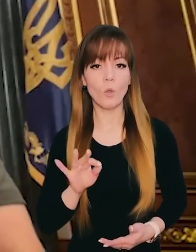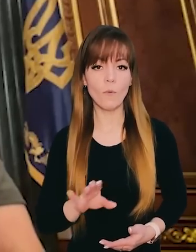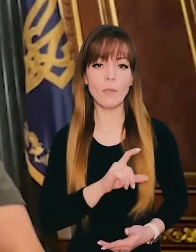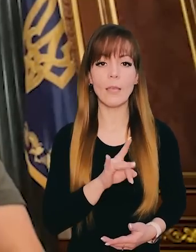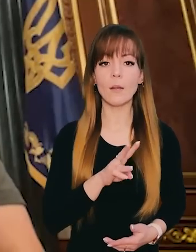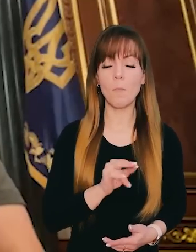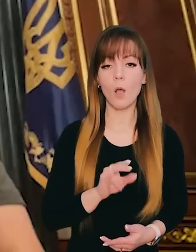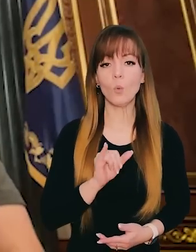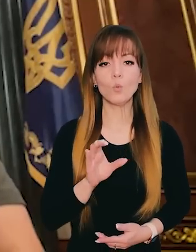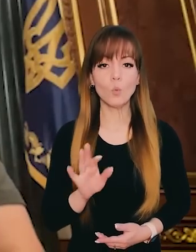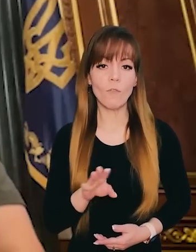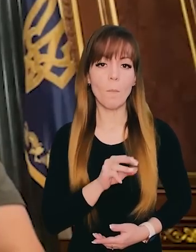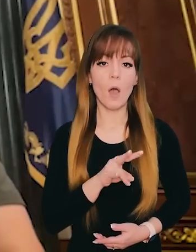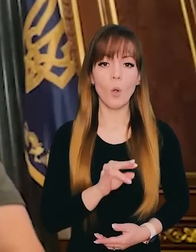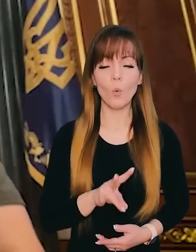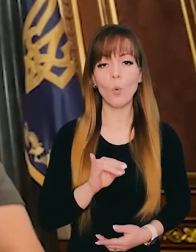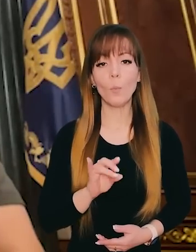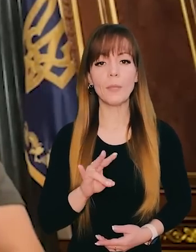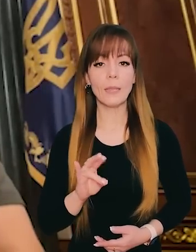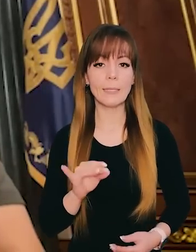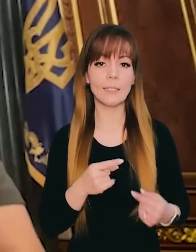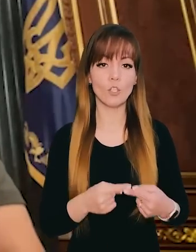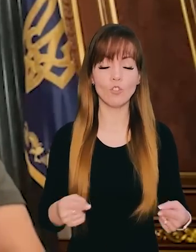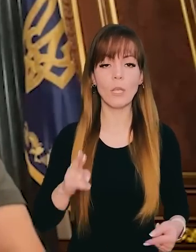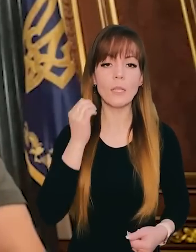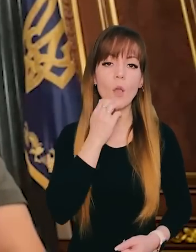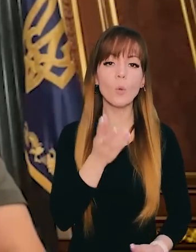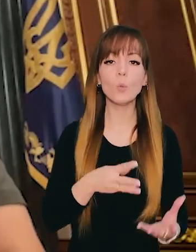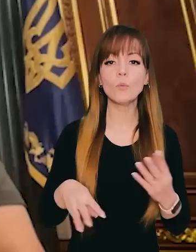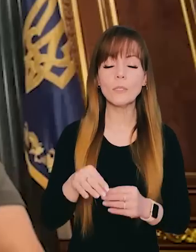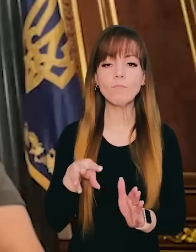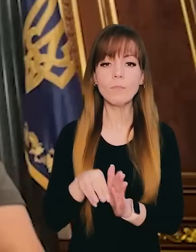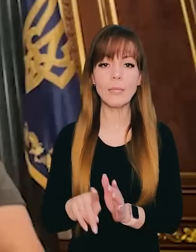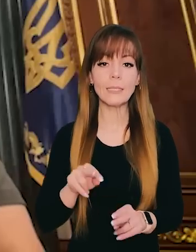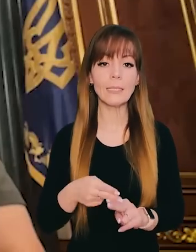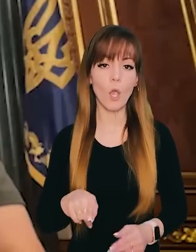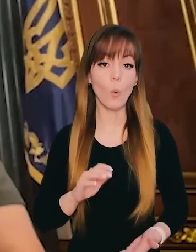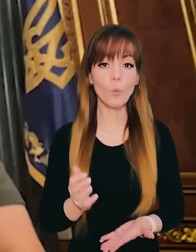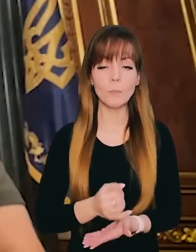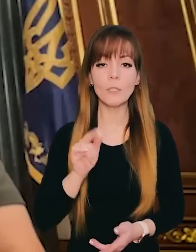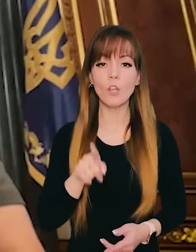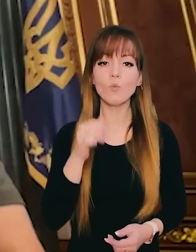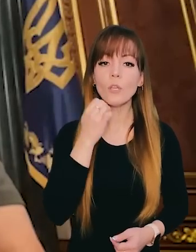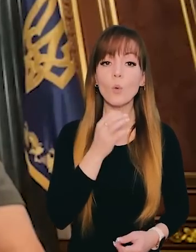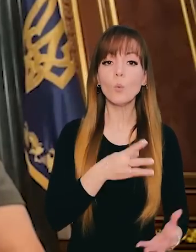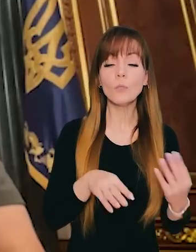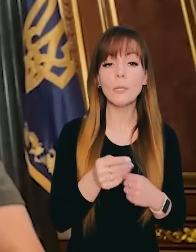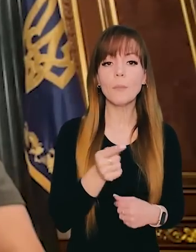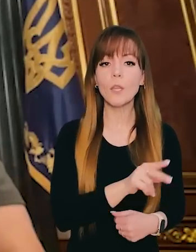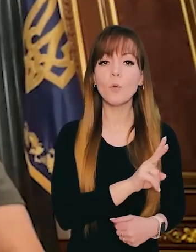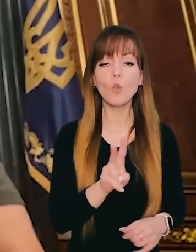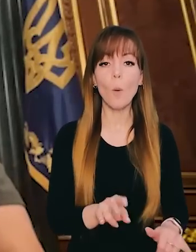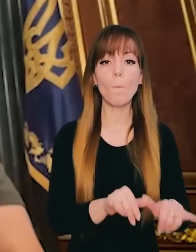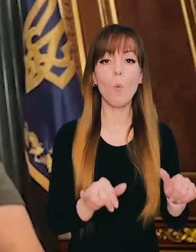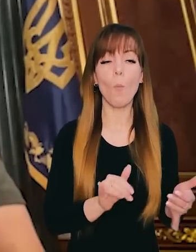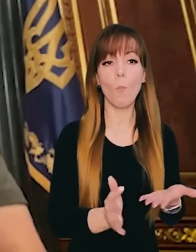буданов Ярмак усов малюк глубинец інші я Дякую усім причетним за цей успіх а також дякую